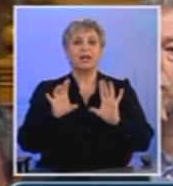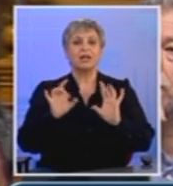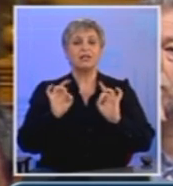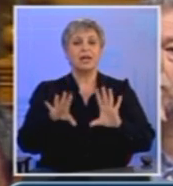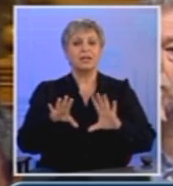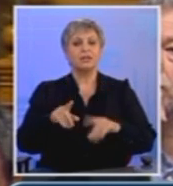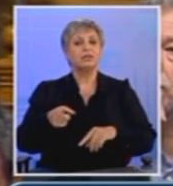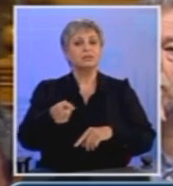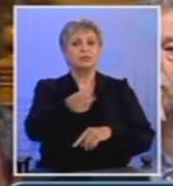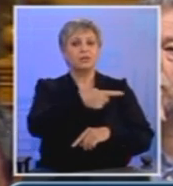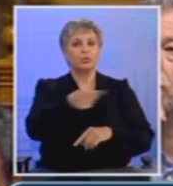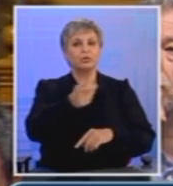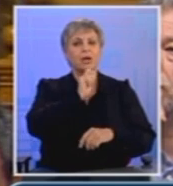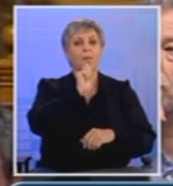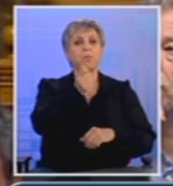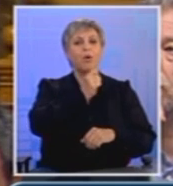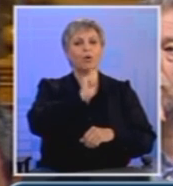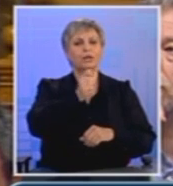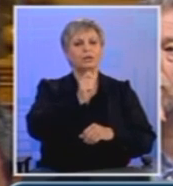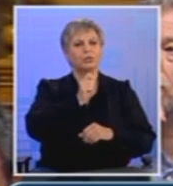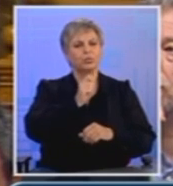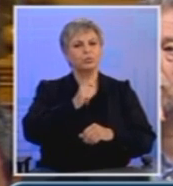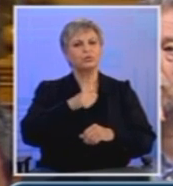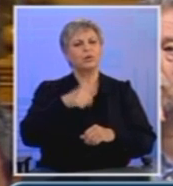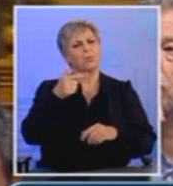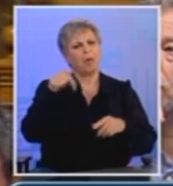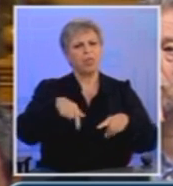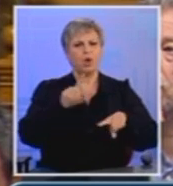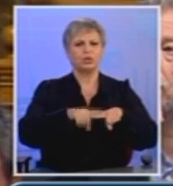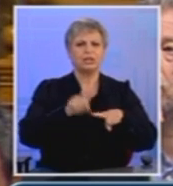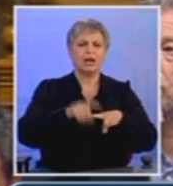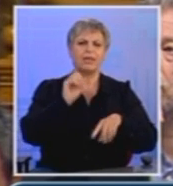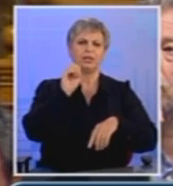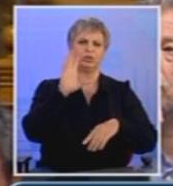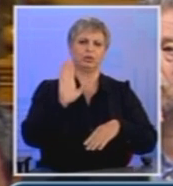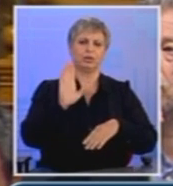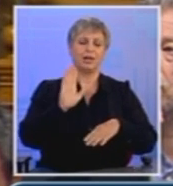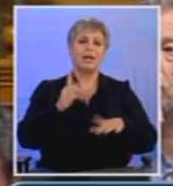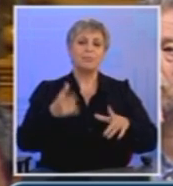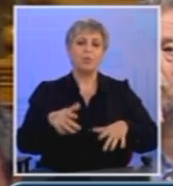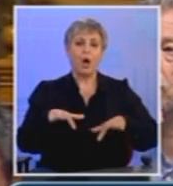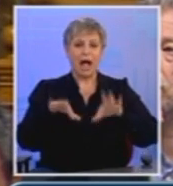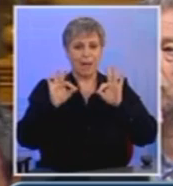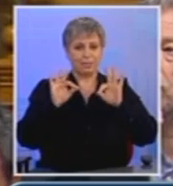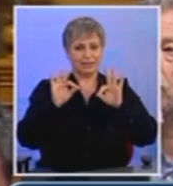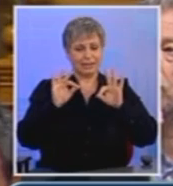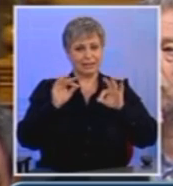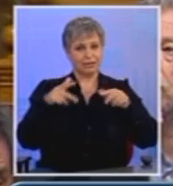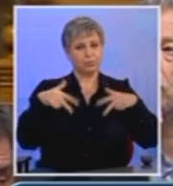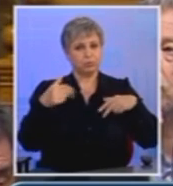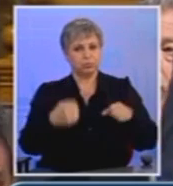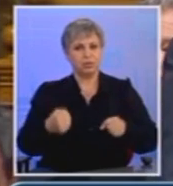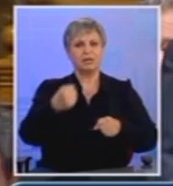μας αντιπάλους μέσα και έξω από τη χώρα που από την πρώτη στιγμή αυτό που επιδίωκαν αυτό